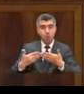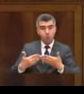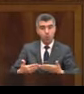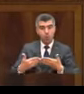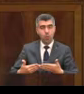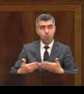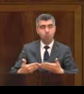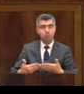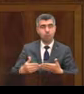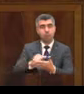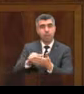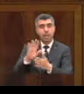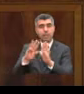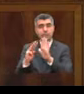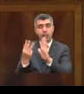تستفيد منها